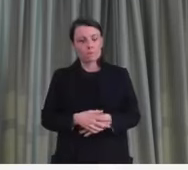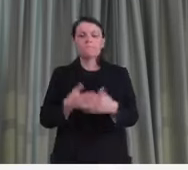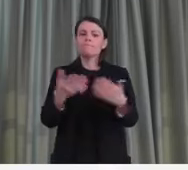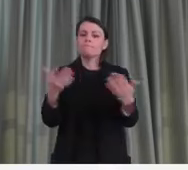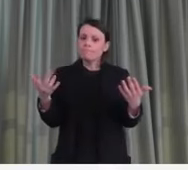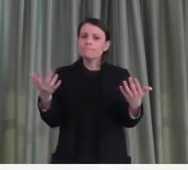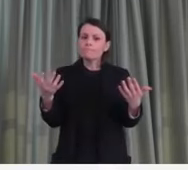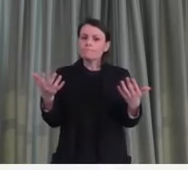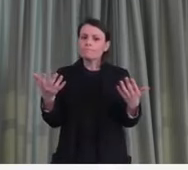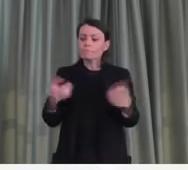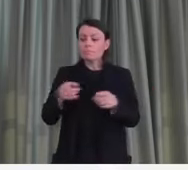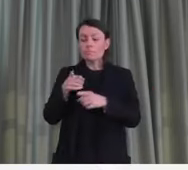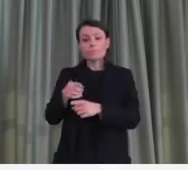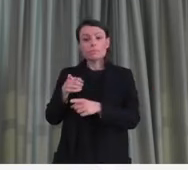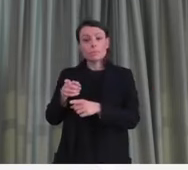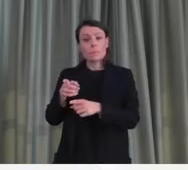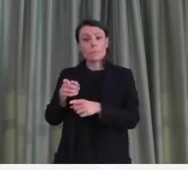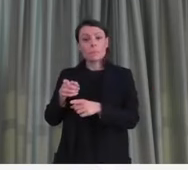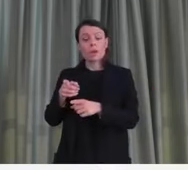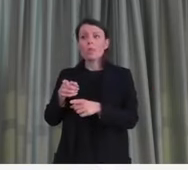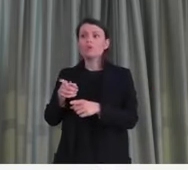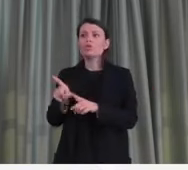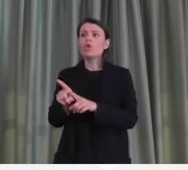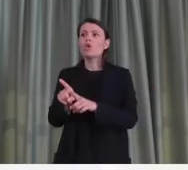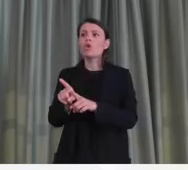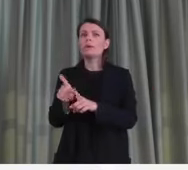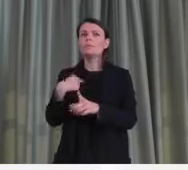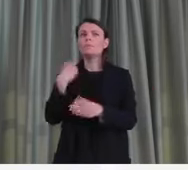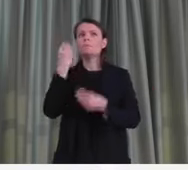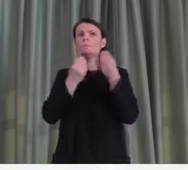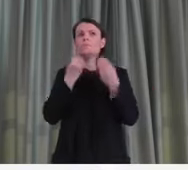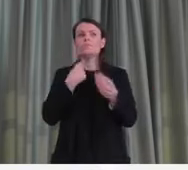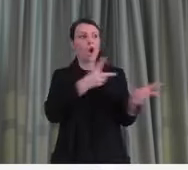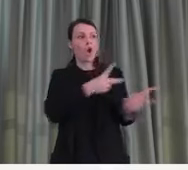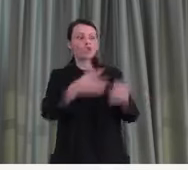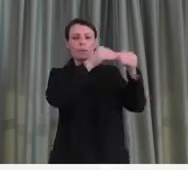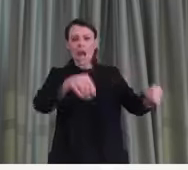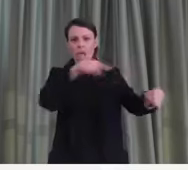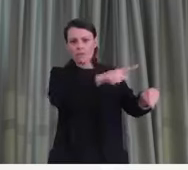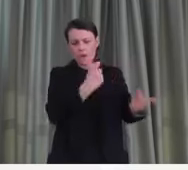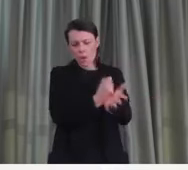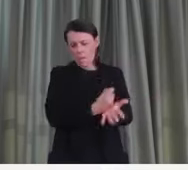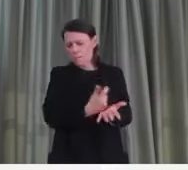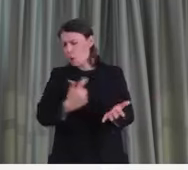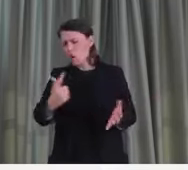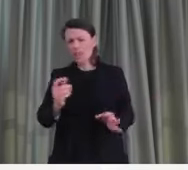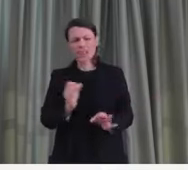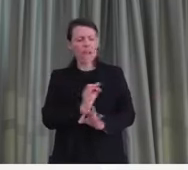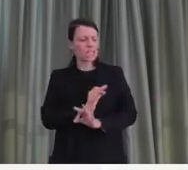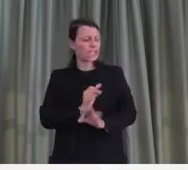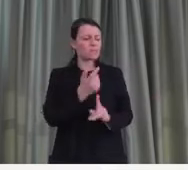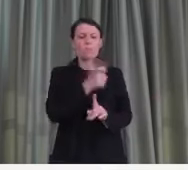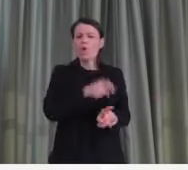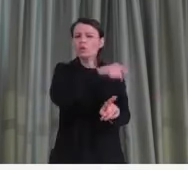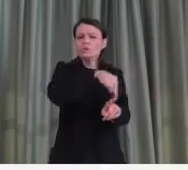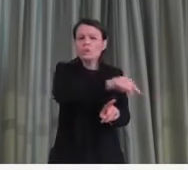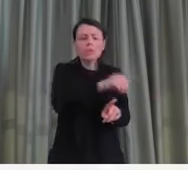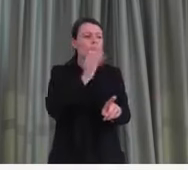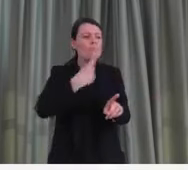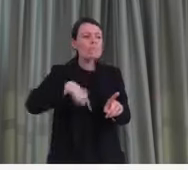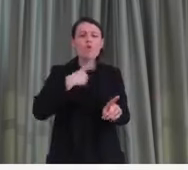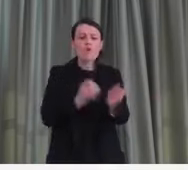anche a ritenere l'ospedale della fiera importantissimo perché perché tutti questi posti letto che noi abbiamo creato